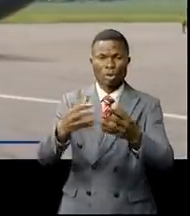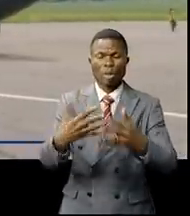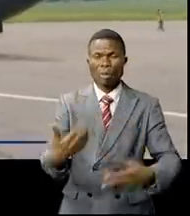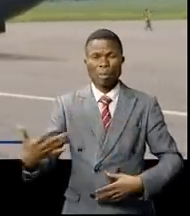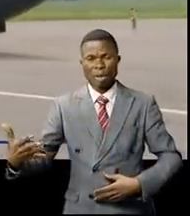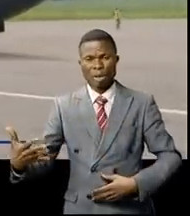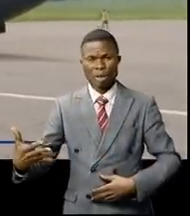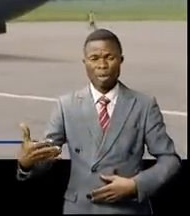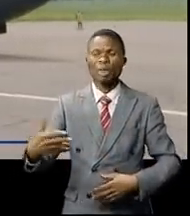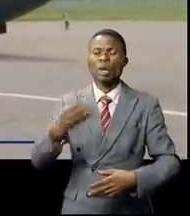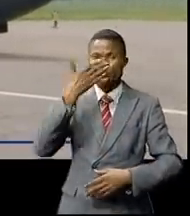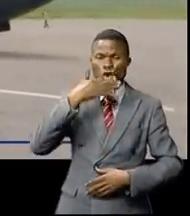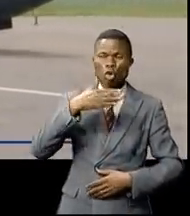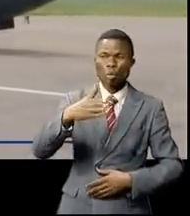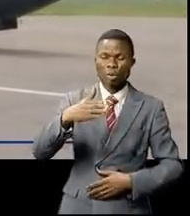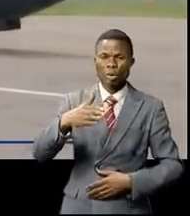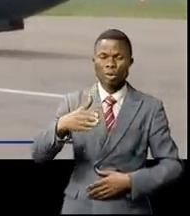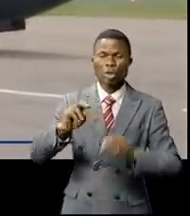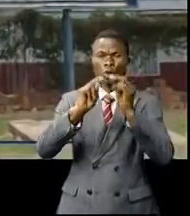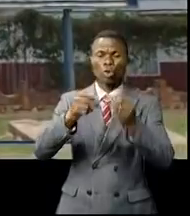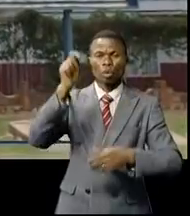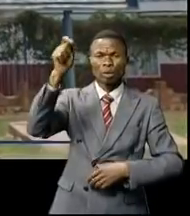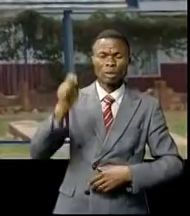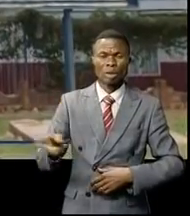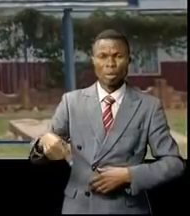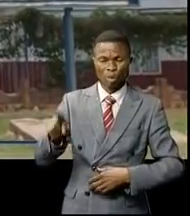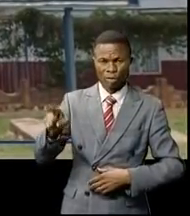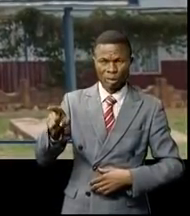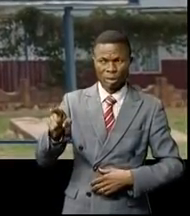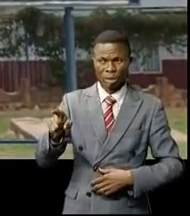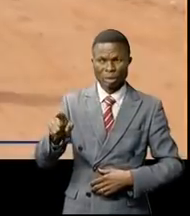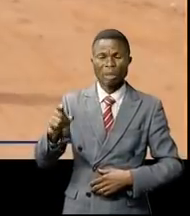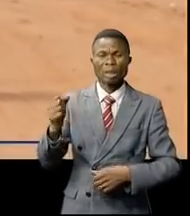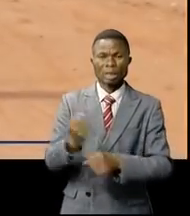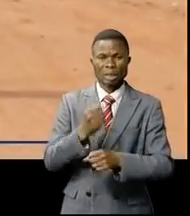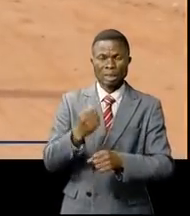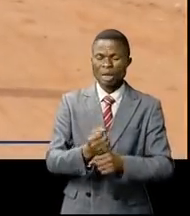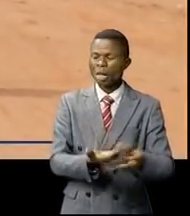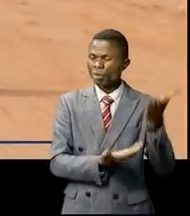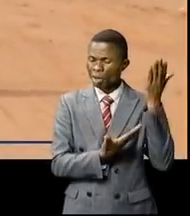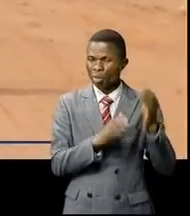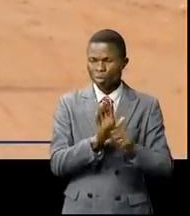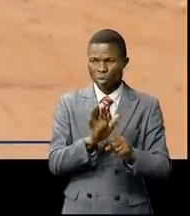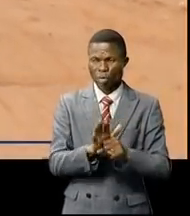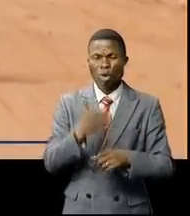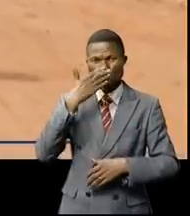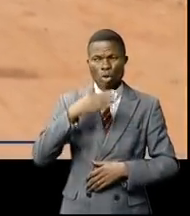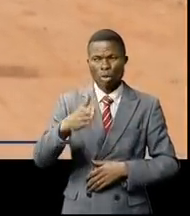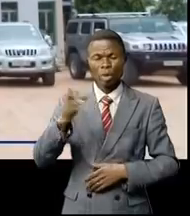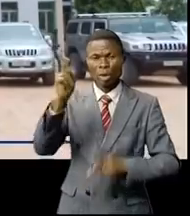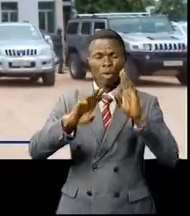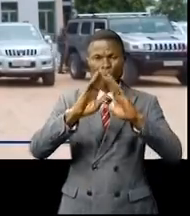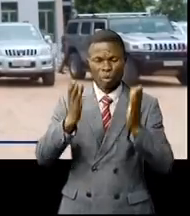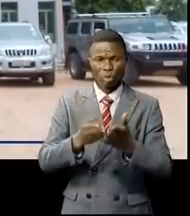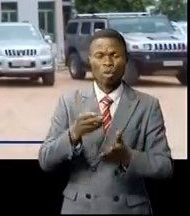médicaux aux formations hospitalières de la province une action d'une portée sociale salutaire pour la population